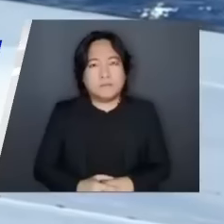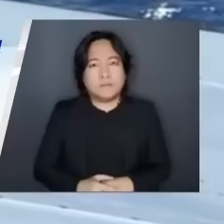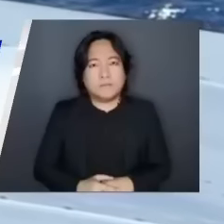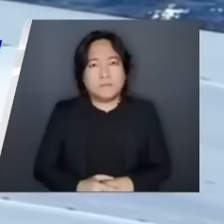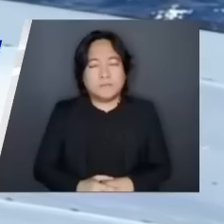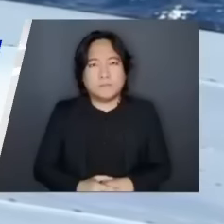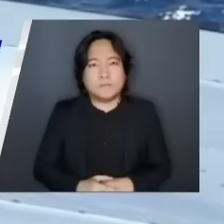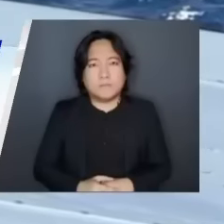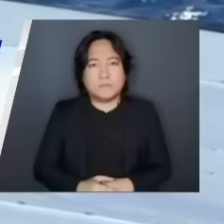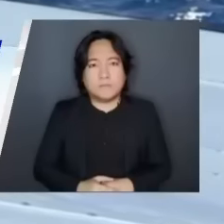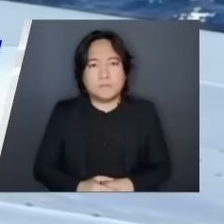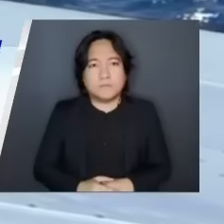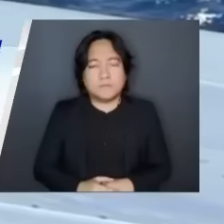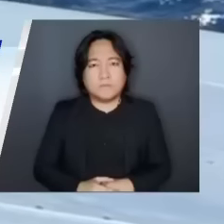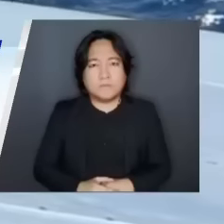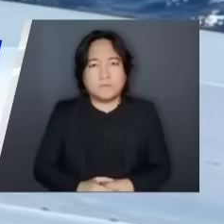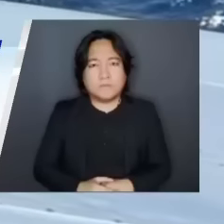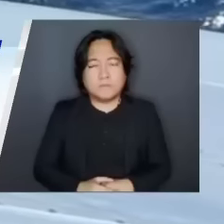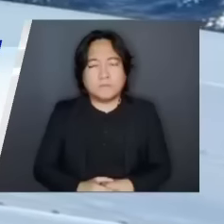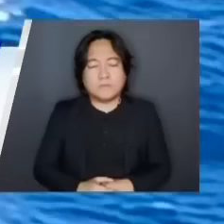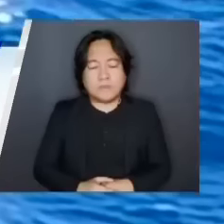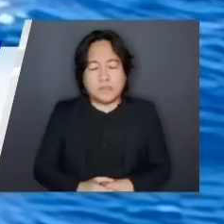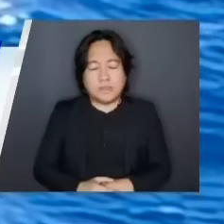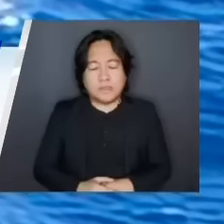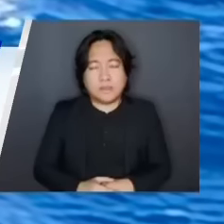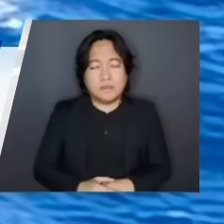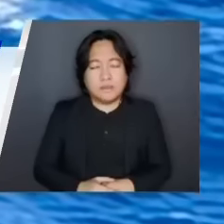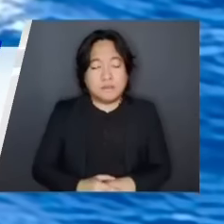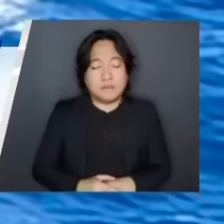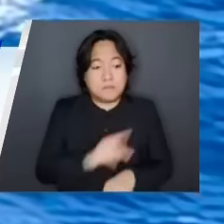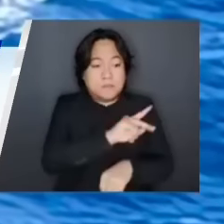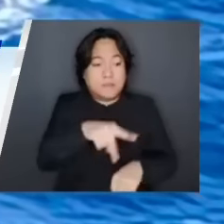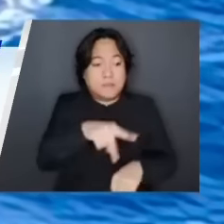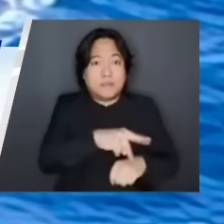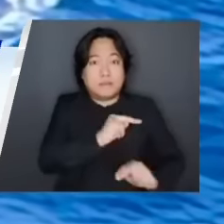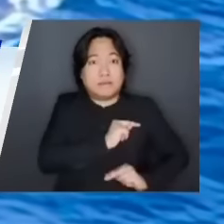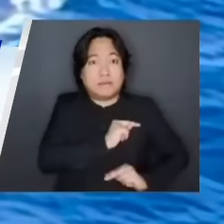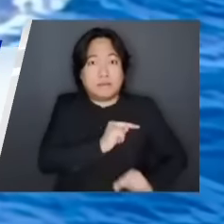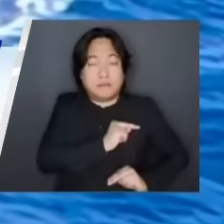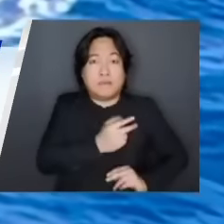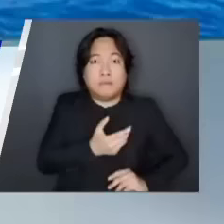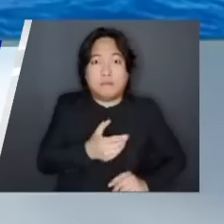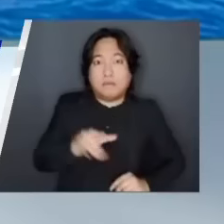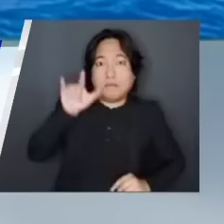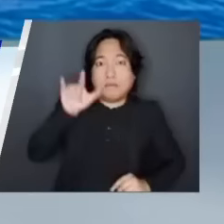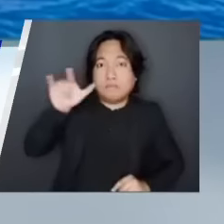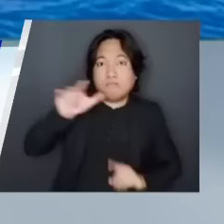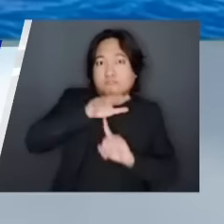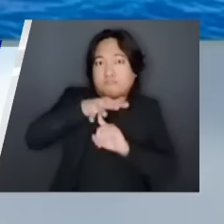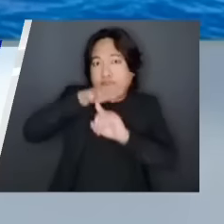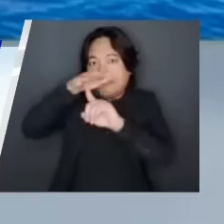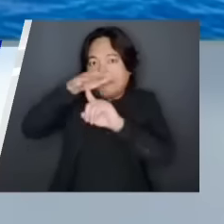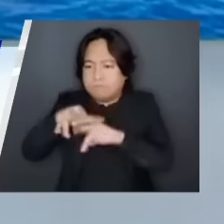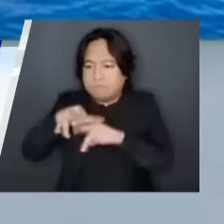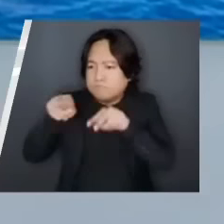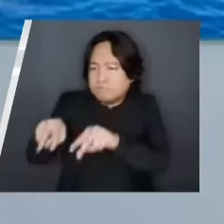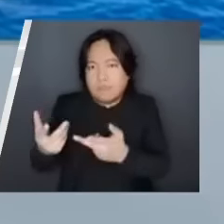isang diesel-electric attack vessel. Ni-radio challenge ang Philippine Navy ang barko para malaman ang pakay. Sinabi niya na galing siya ng